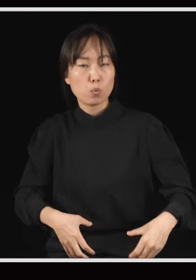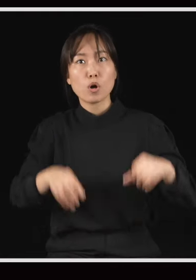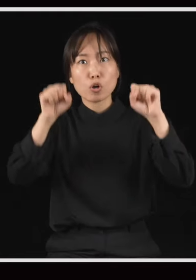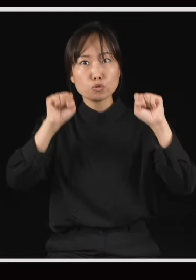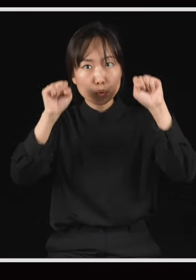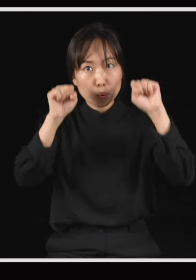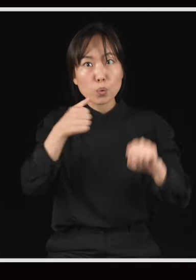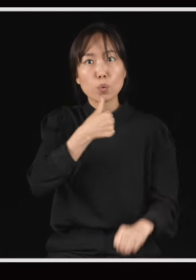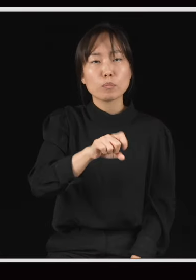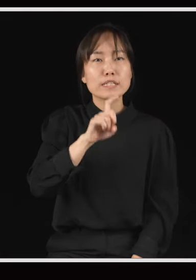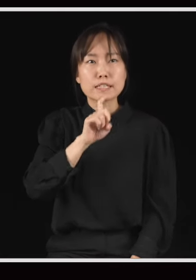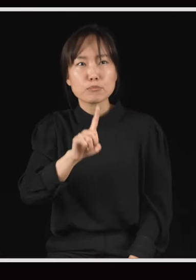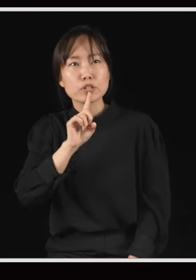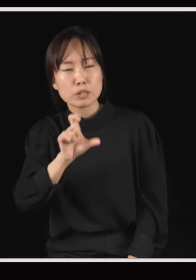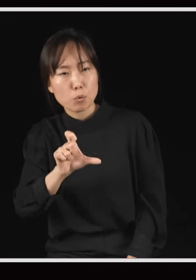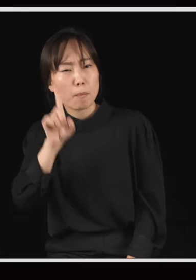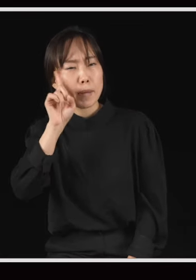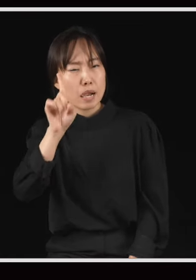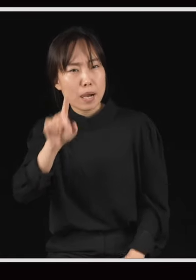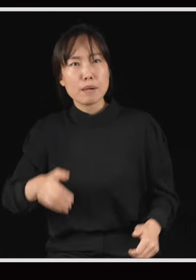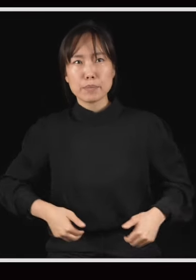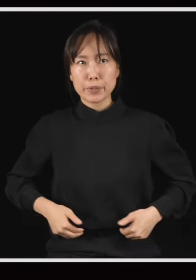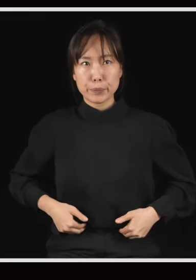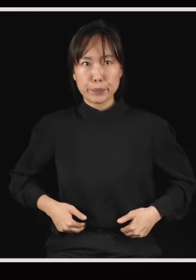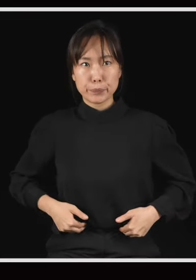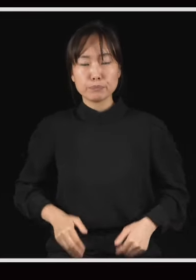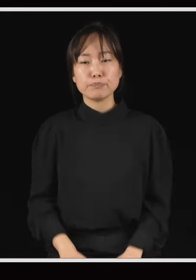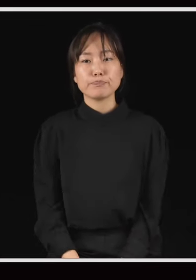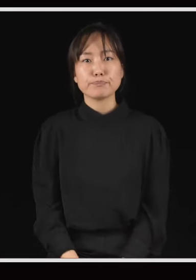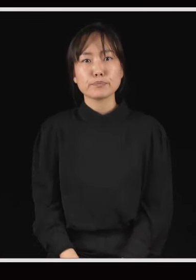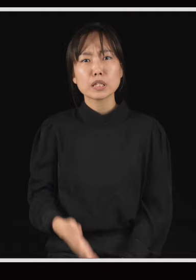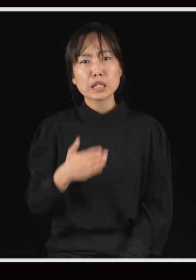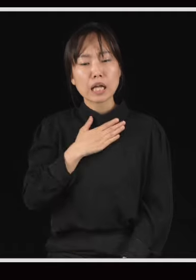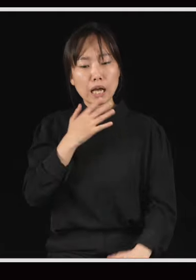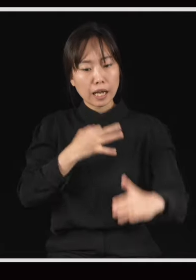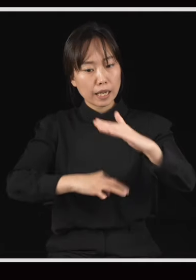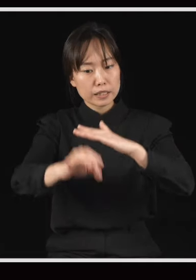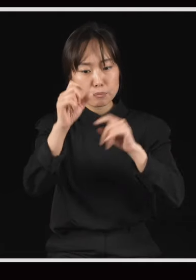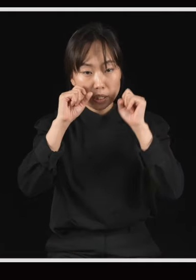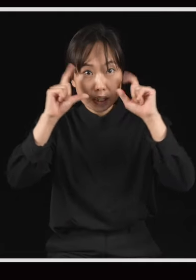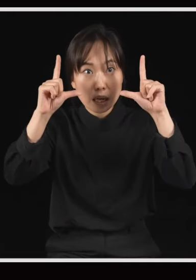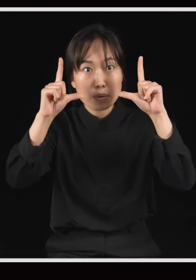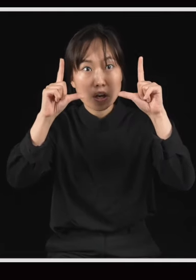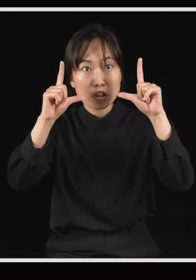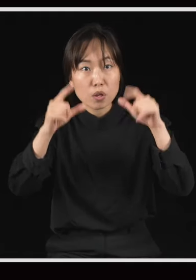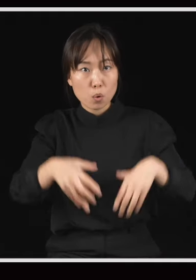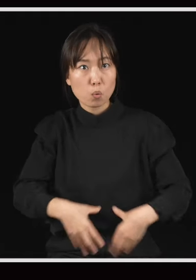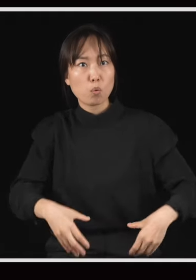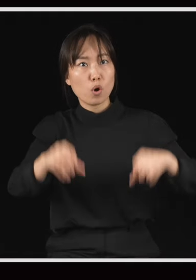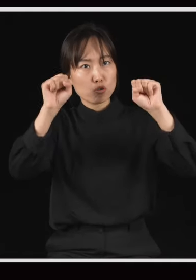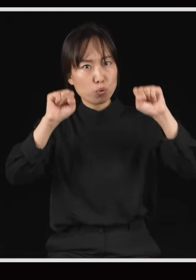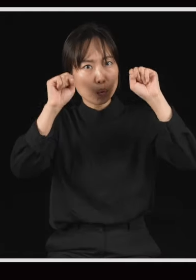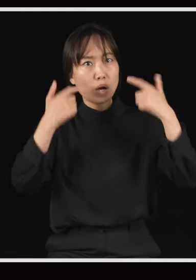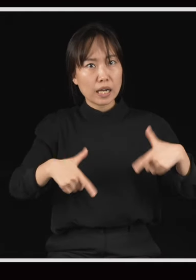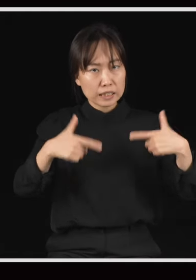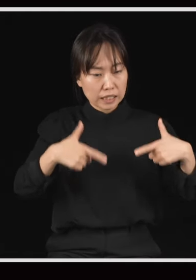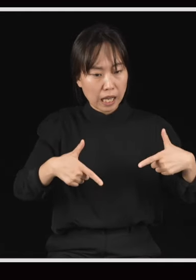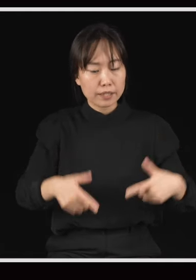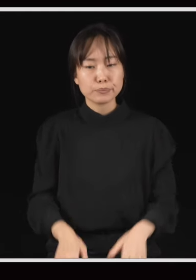5분, 10분, 15분 정말 자명종처럼 해주면 좋고요. 저는 아침에 일어나면 코어 운동을 합니다. 그리고 이제